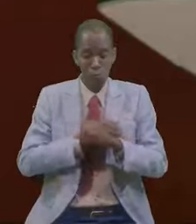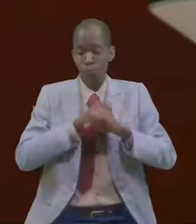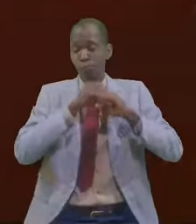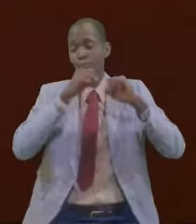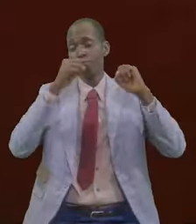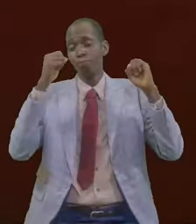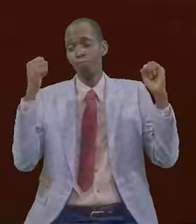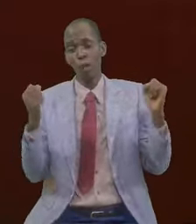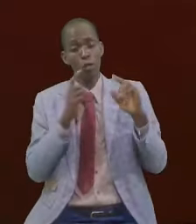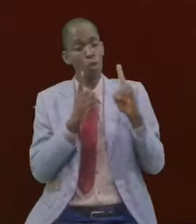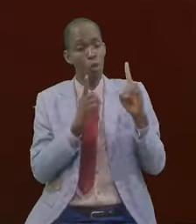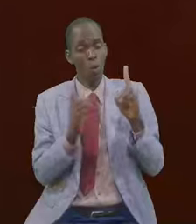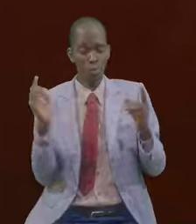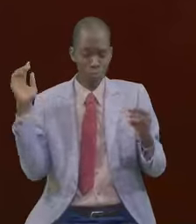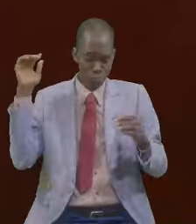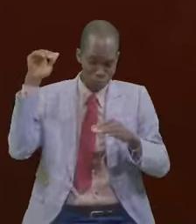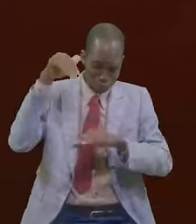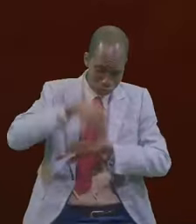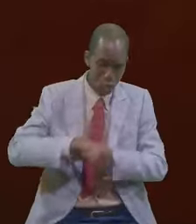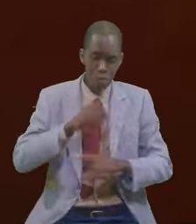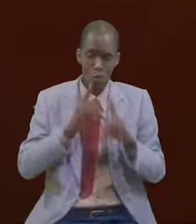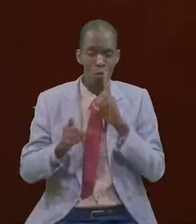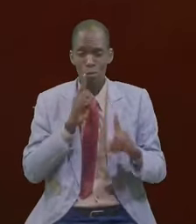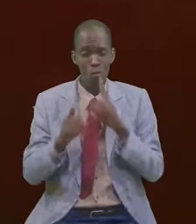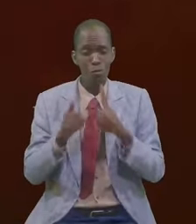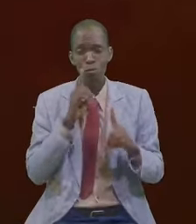réveillez le matin, jusqu'au moment où vous allez vous coucher, c'est